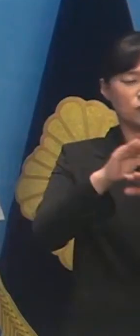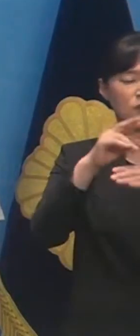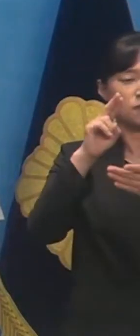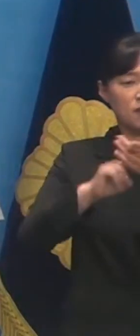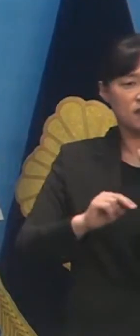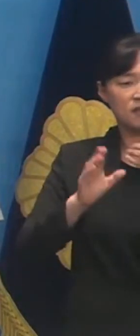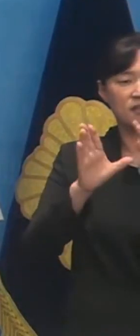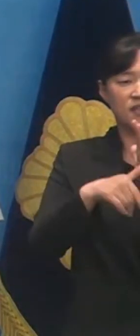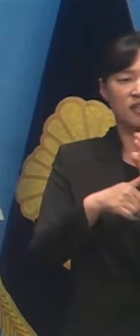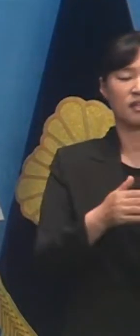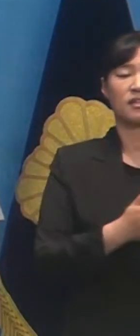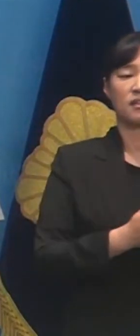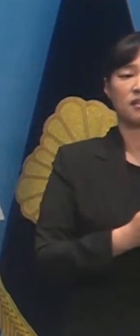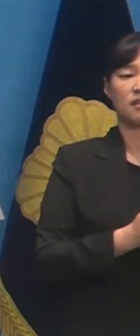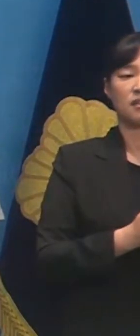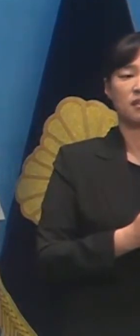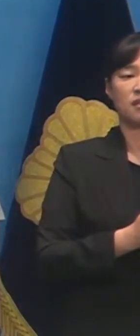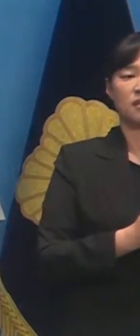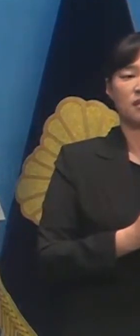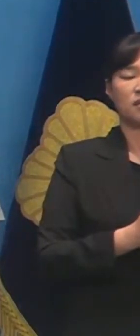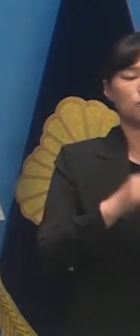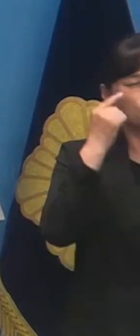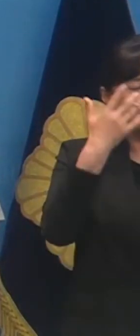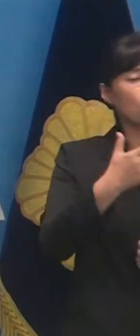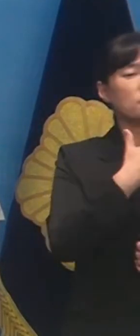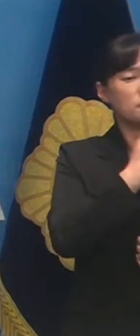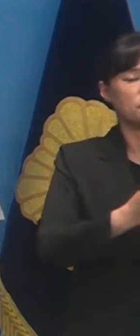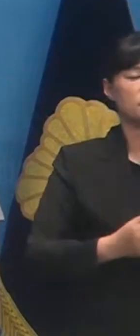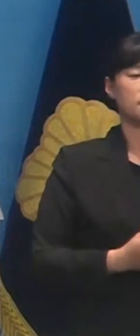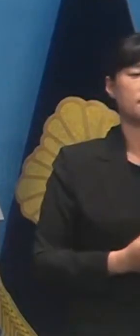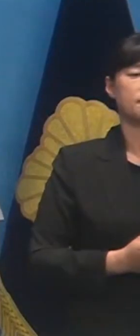앞장섰던 관료들에게 되묻고 싶습니다.